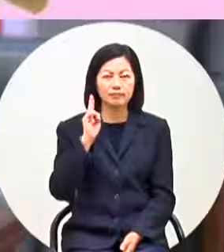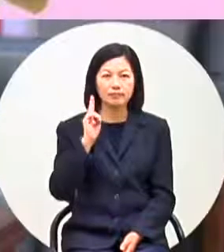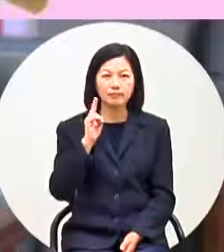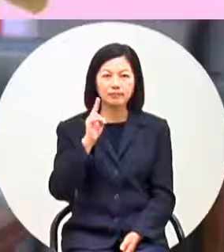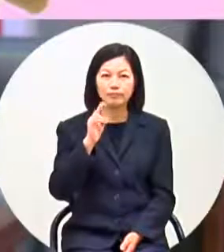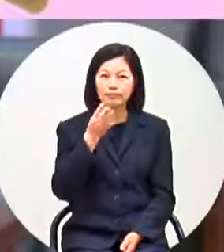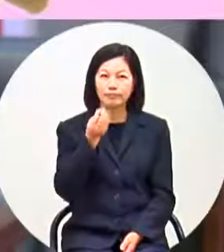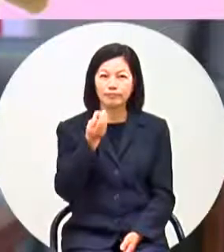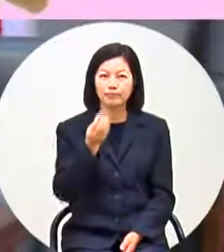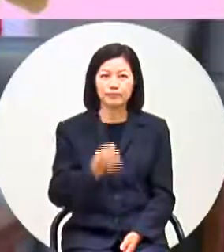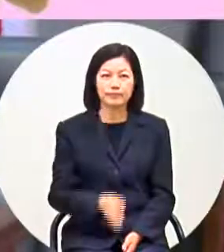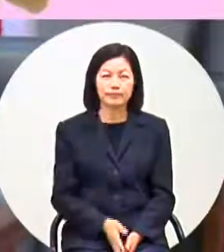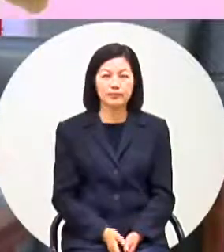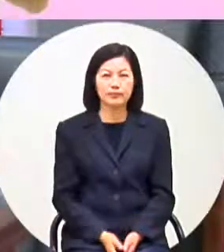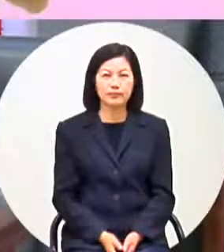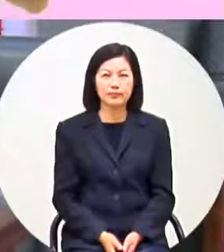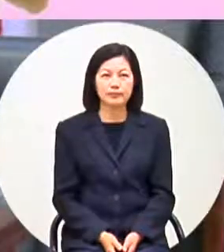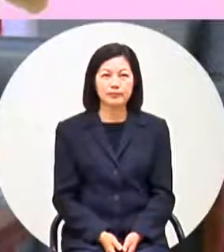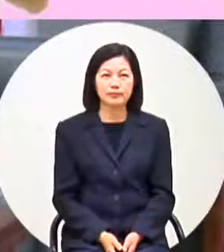时间暂停。